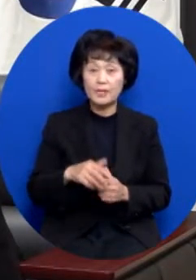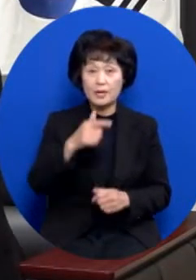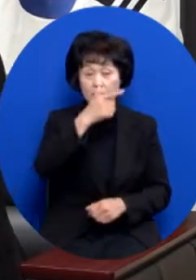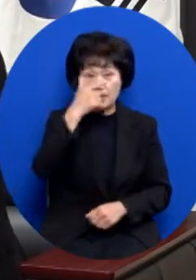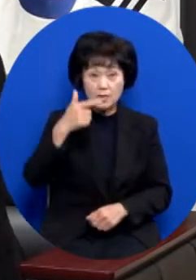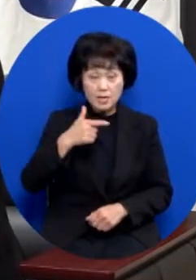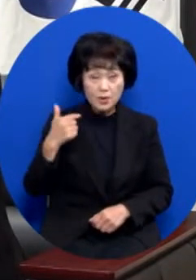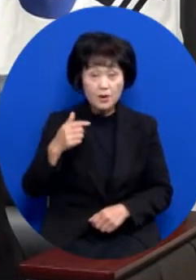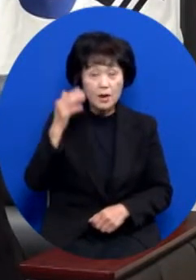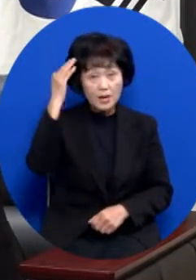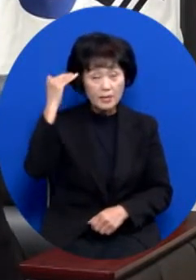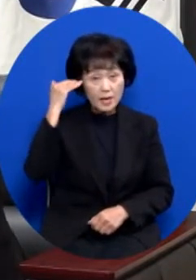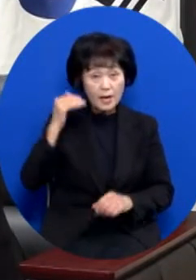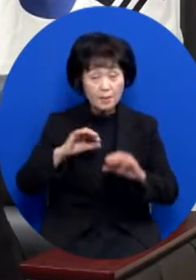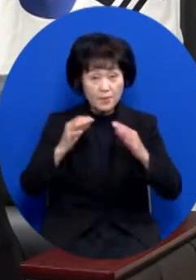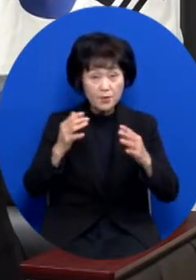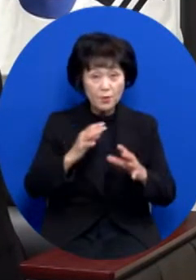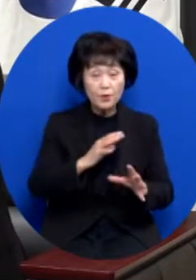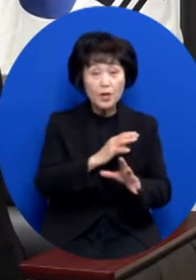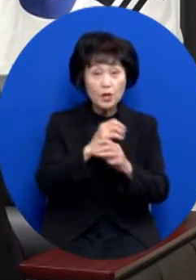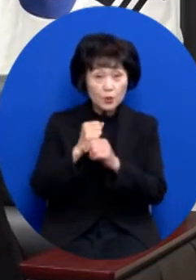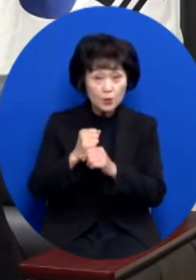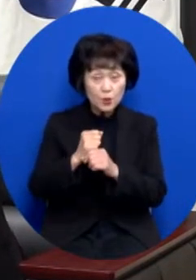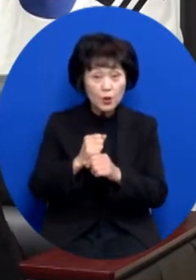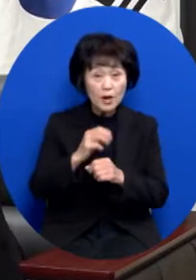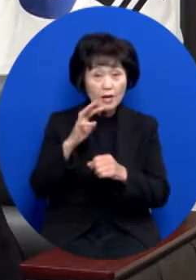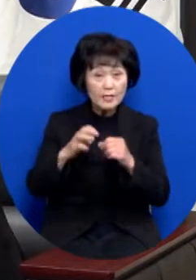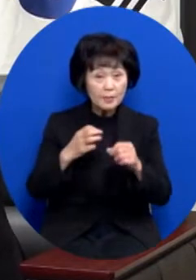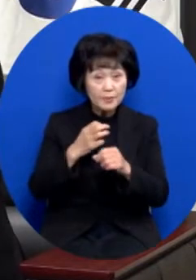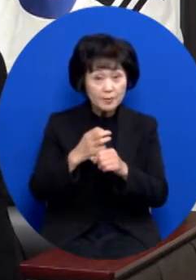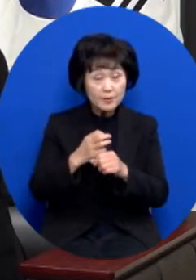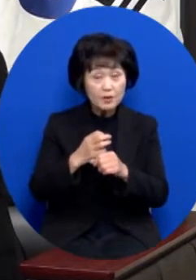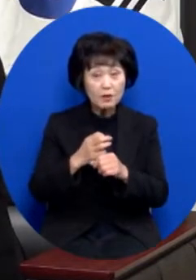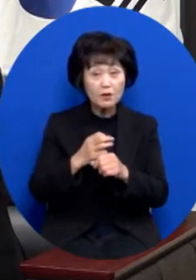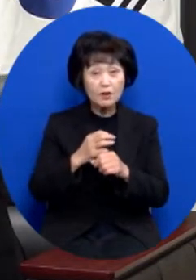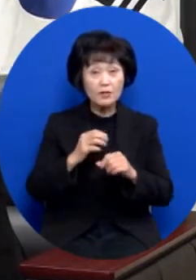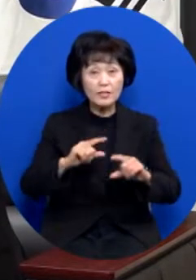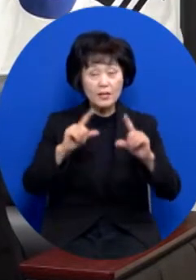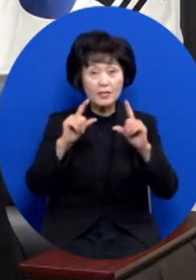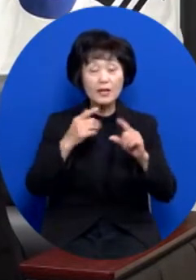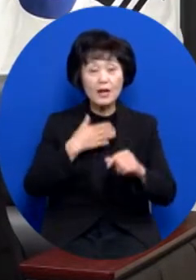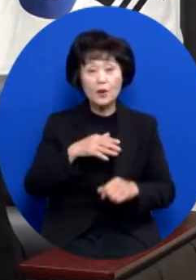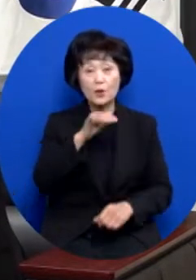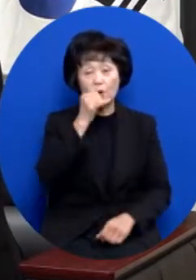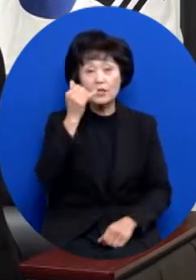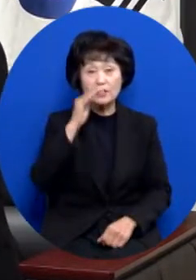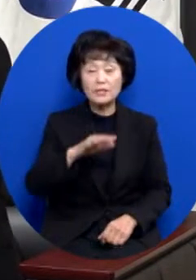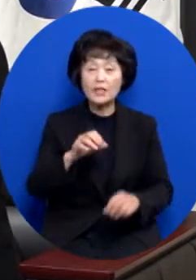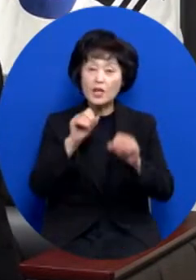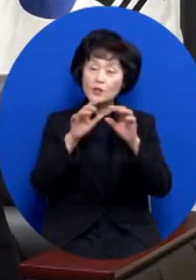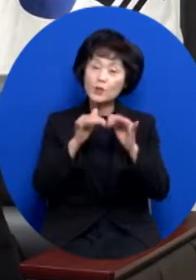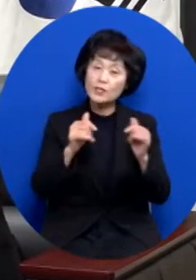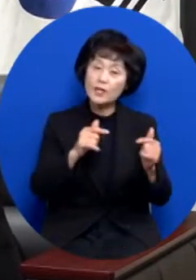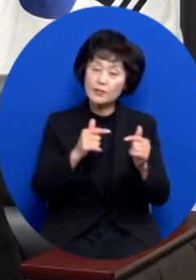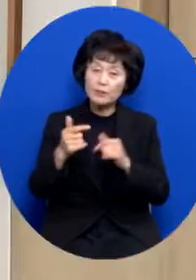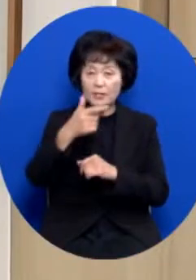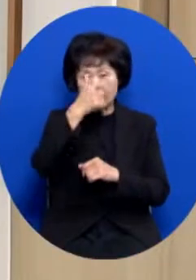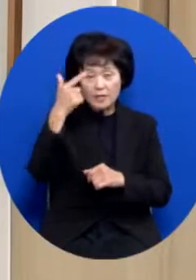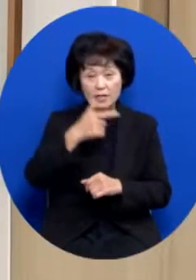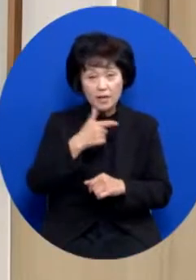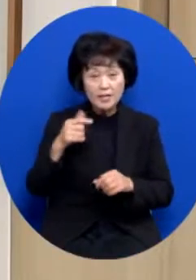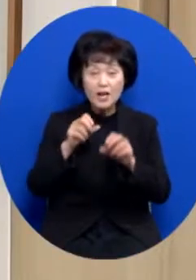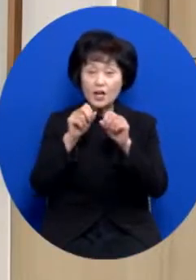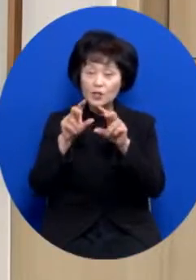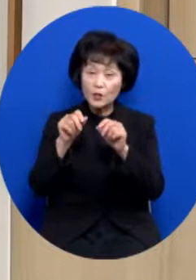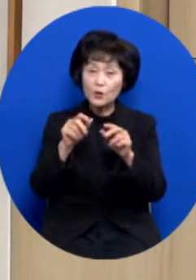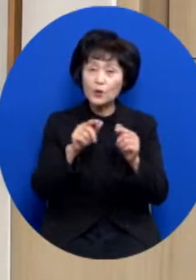탄자니아와 대한민국의 어떤 수교가 지금 올해 30년인 걸로 알고 있습니다 그동안이 한인 선교사들의 탄자니아 선교도 굉장히